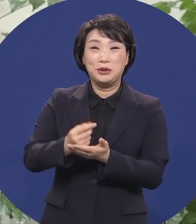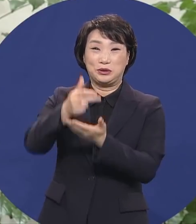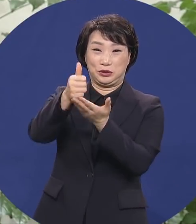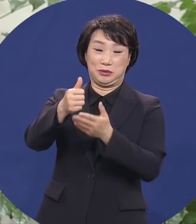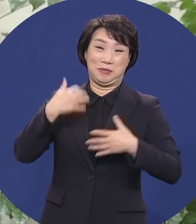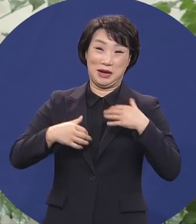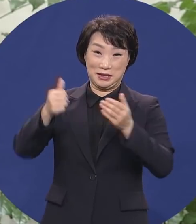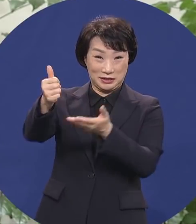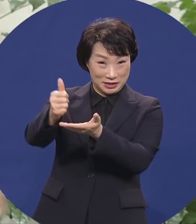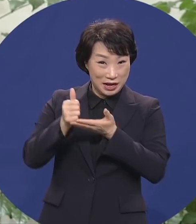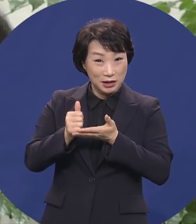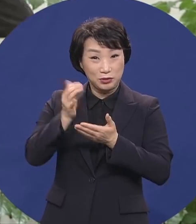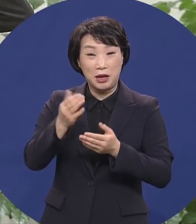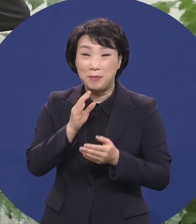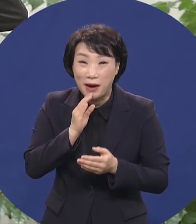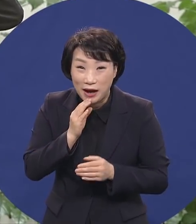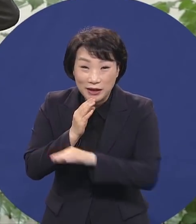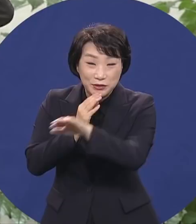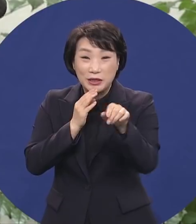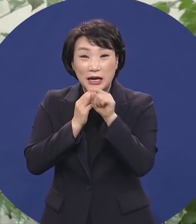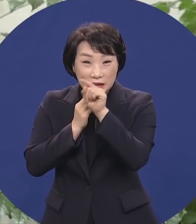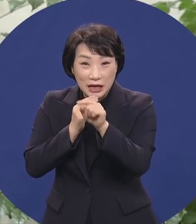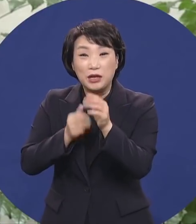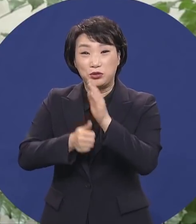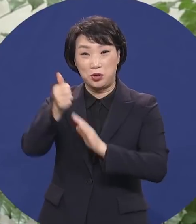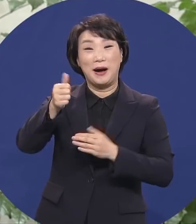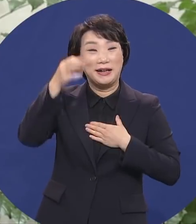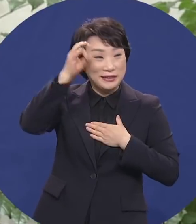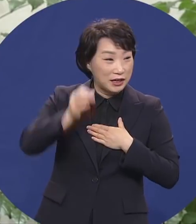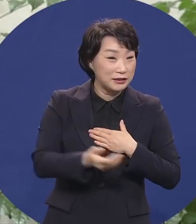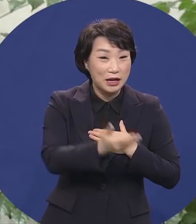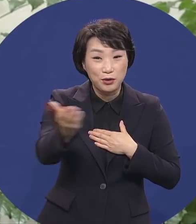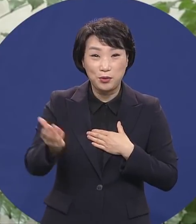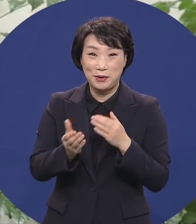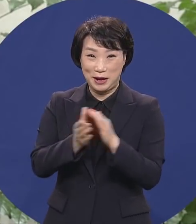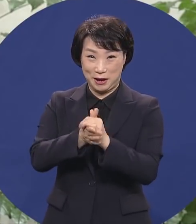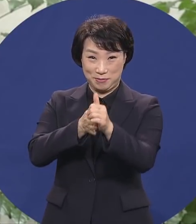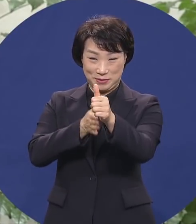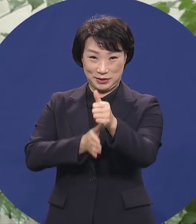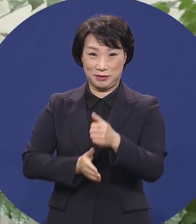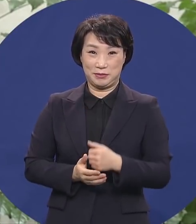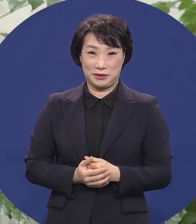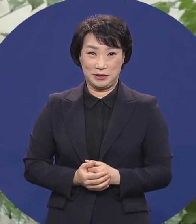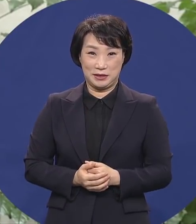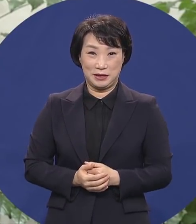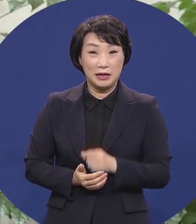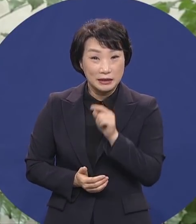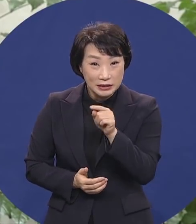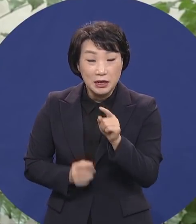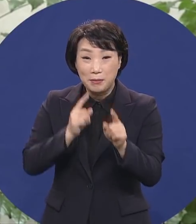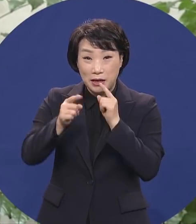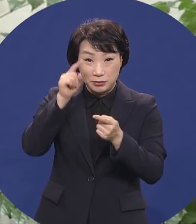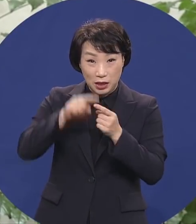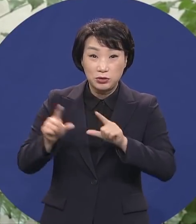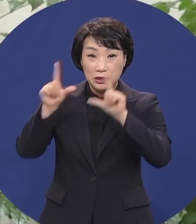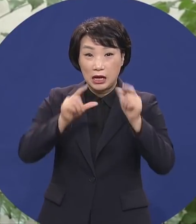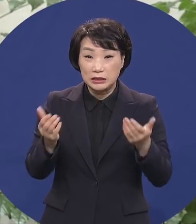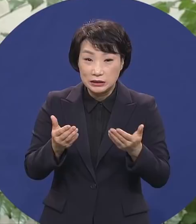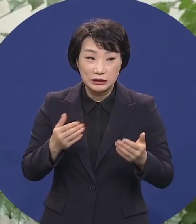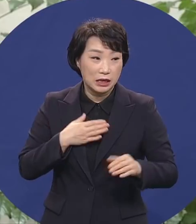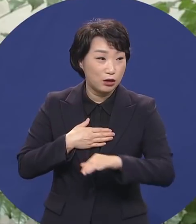이 말입니다. 그것이 우리의 소망이라고 인정하시면 아멘 합시다. 이 말씀대로 사는